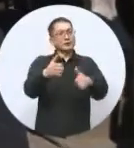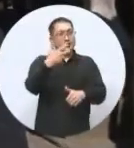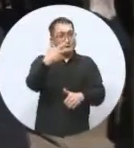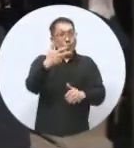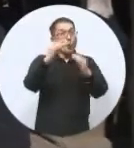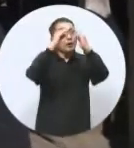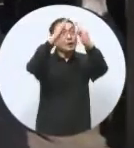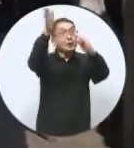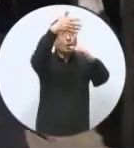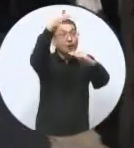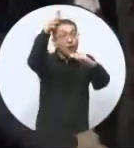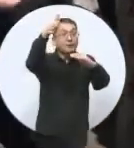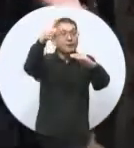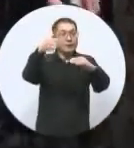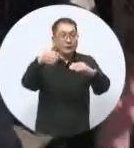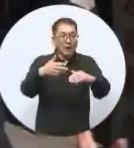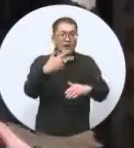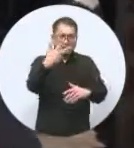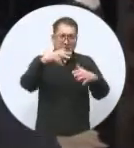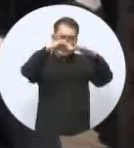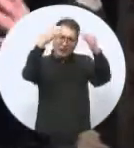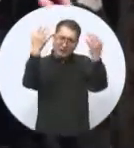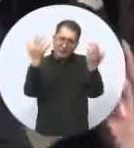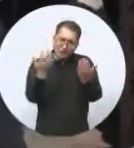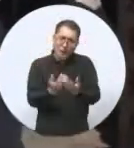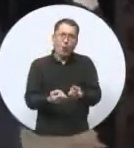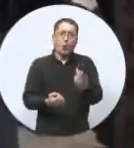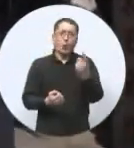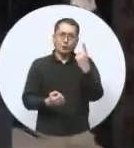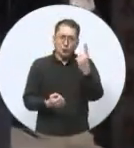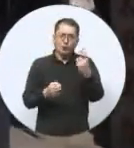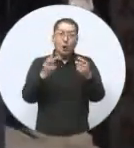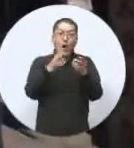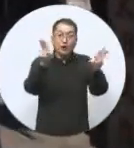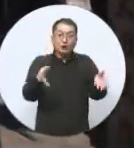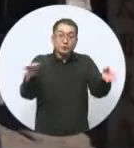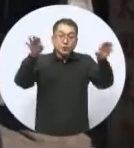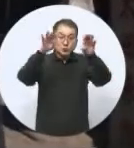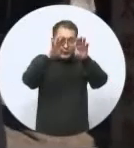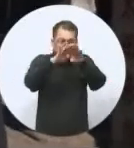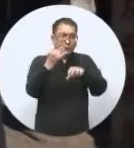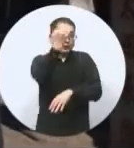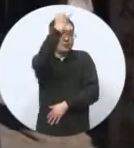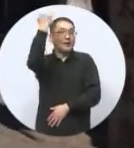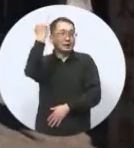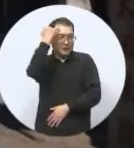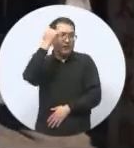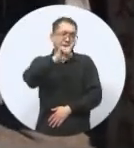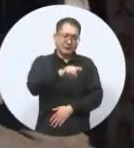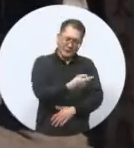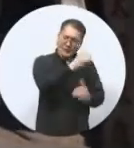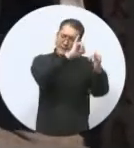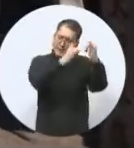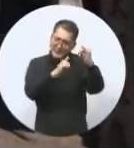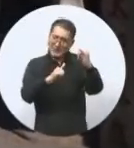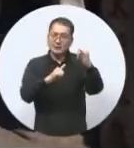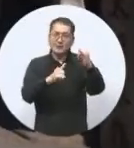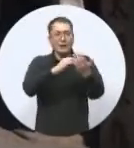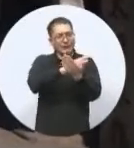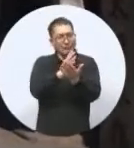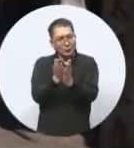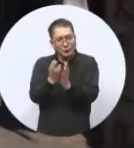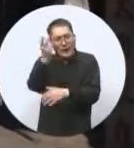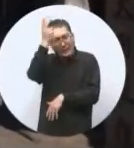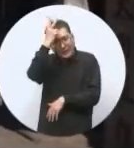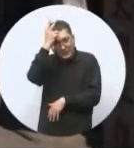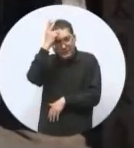ですね、屋根のない一つの全体として博物館と見立てまして、自然ですとか歴史、あと文化や